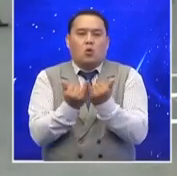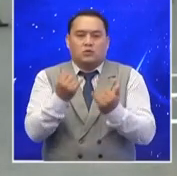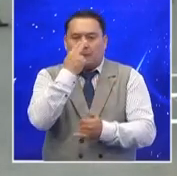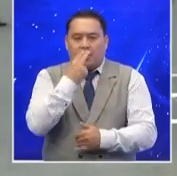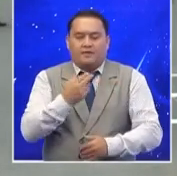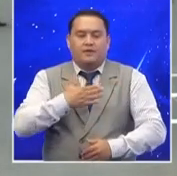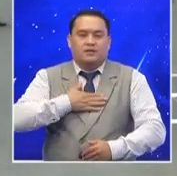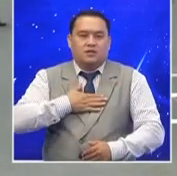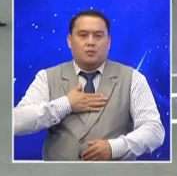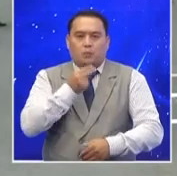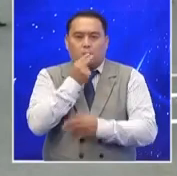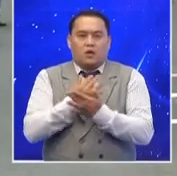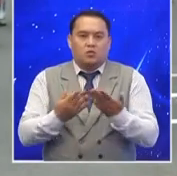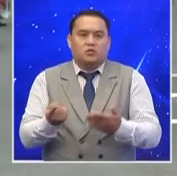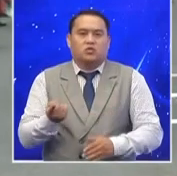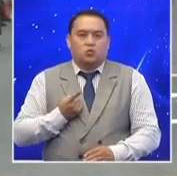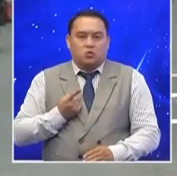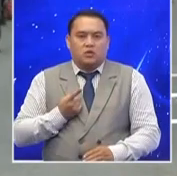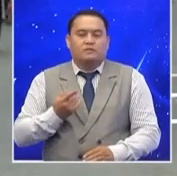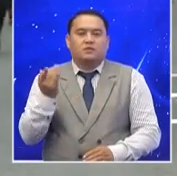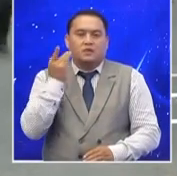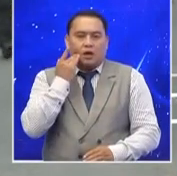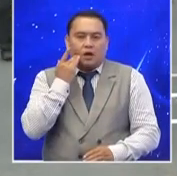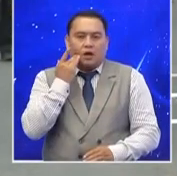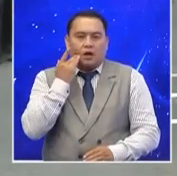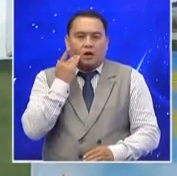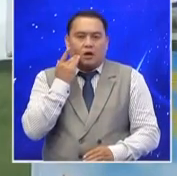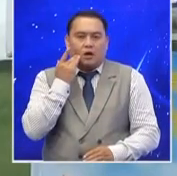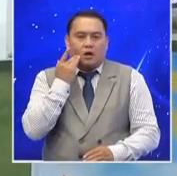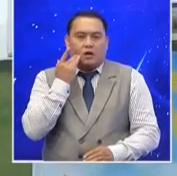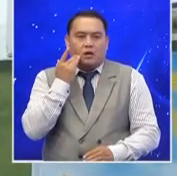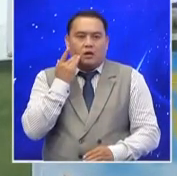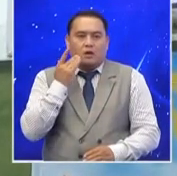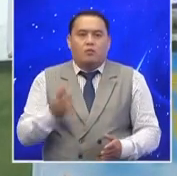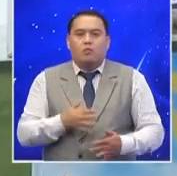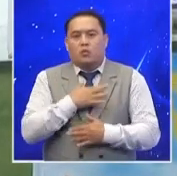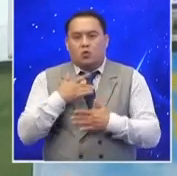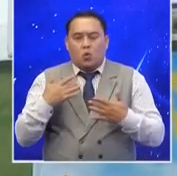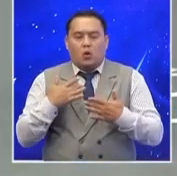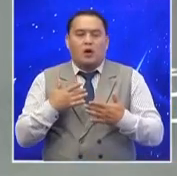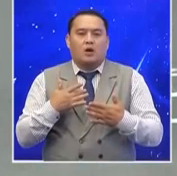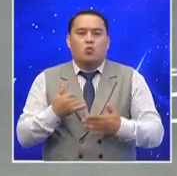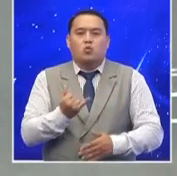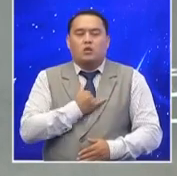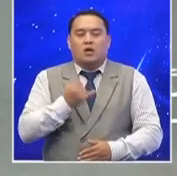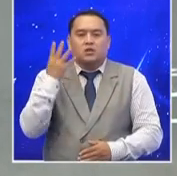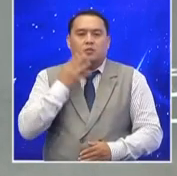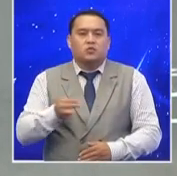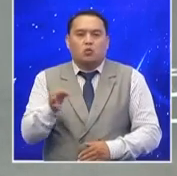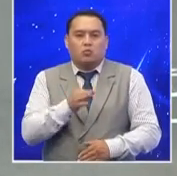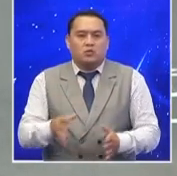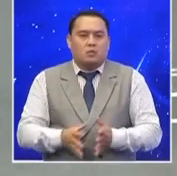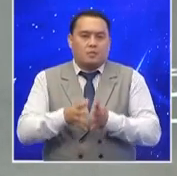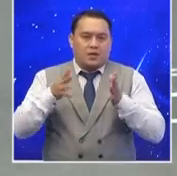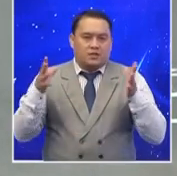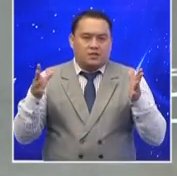нашей продукции, ждут и всегда набирают очень много. У нас область большая, Алматинская,